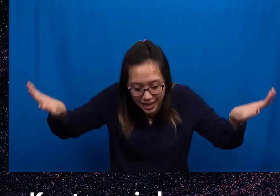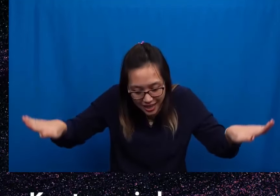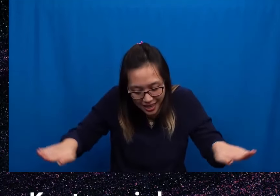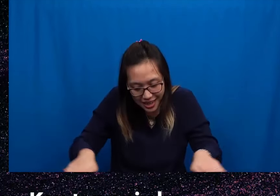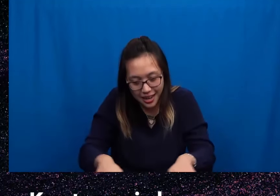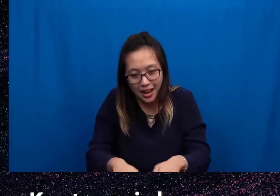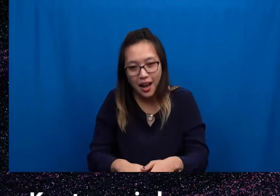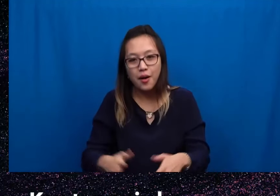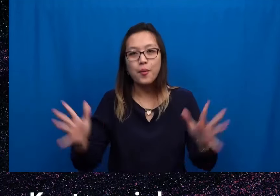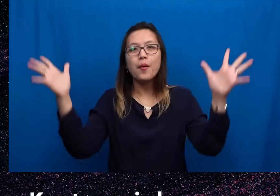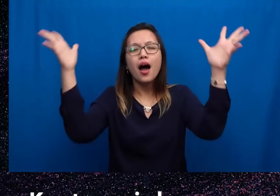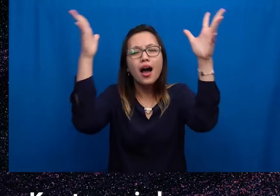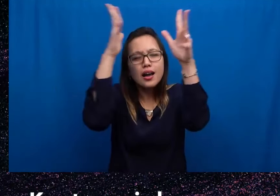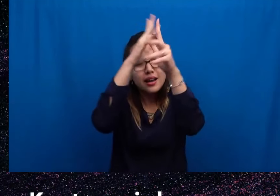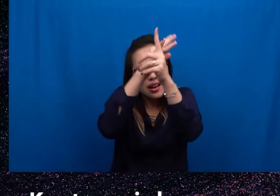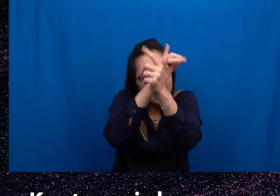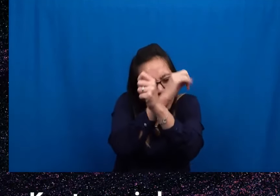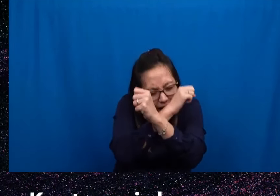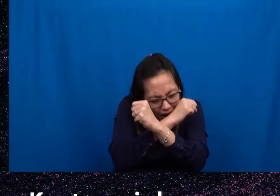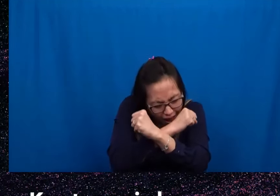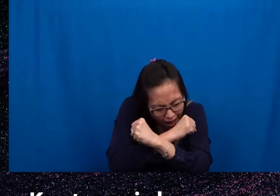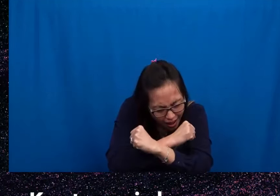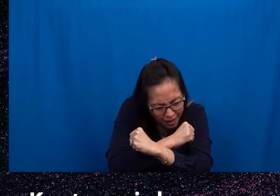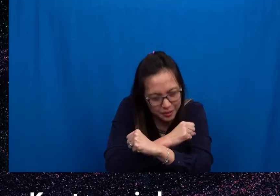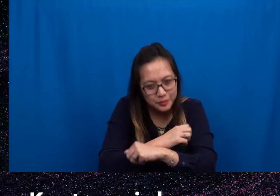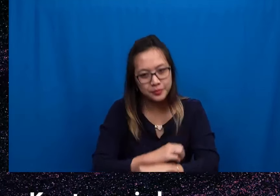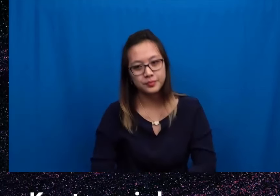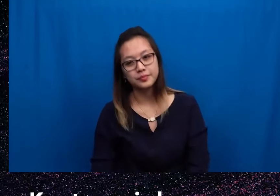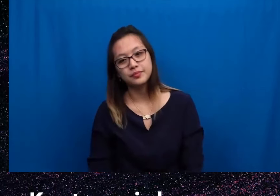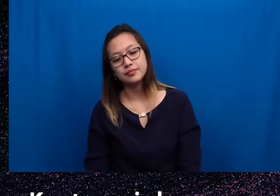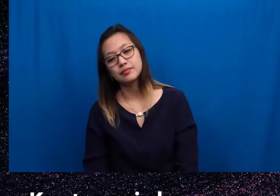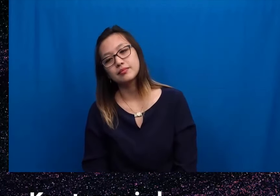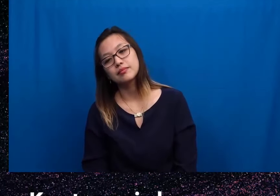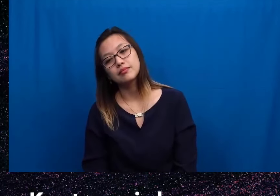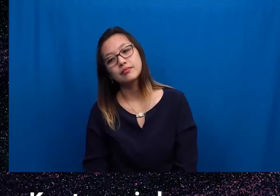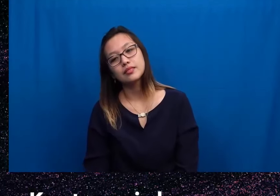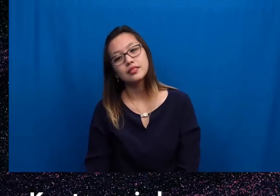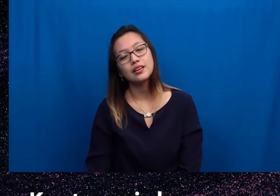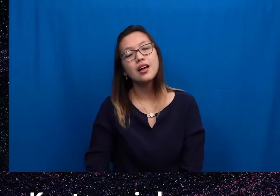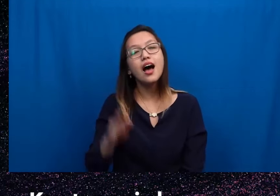Lewat lembah gelap